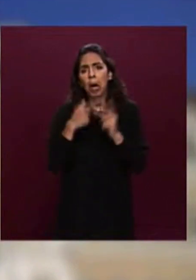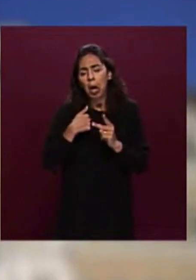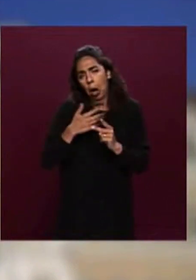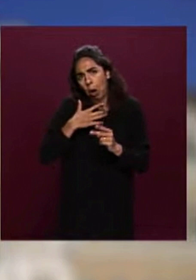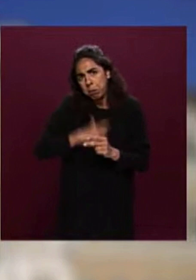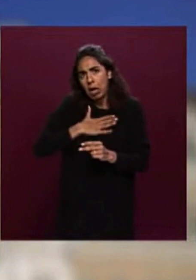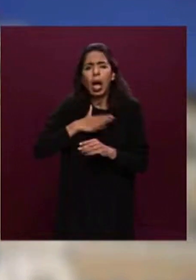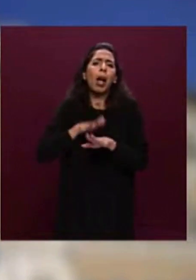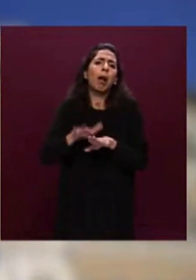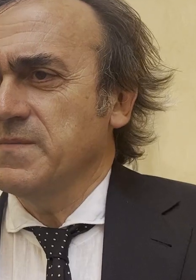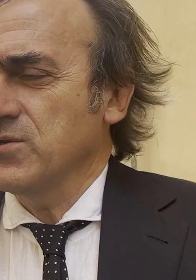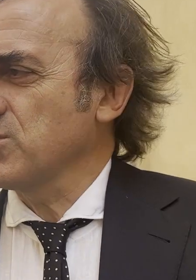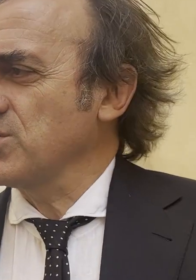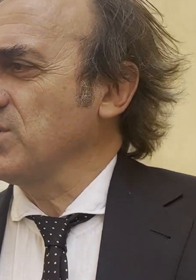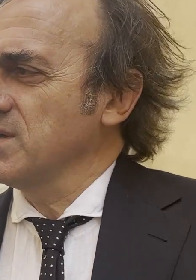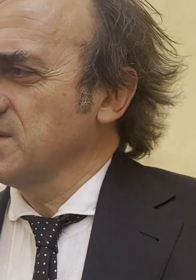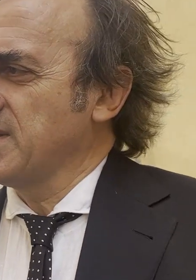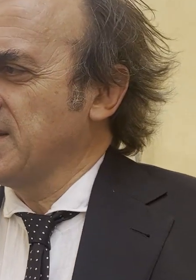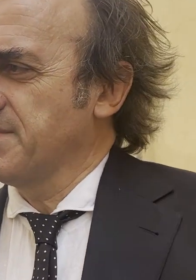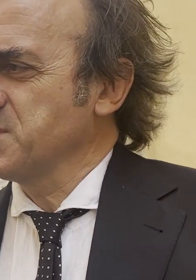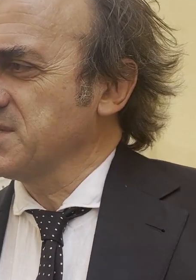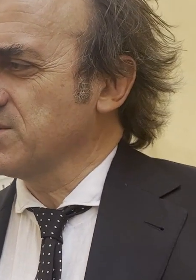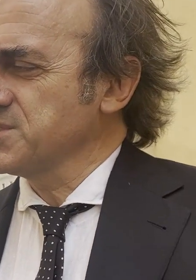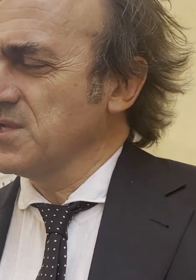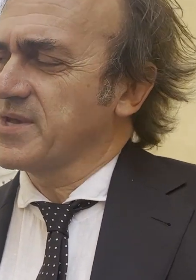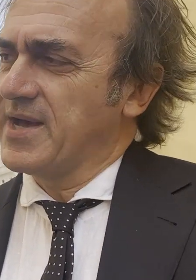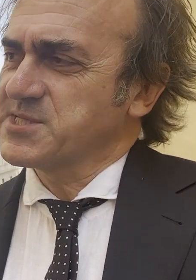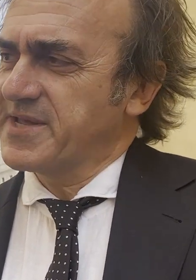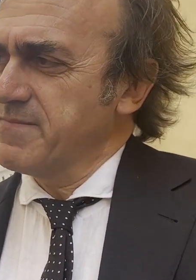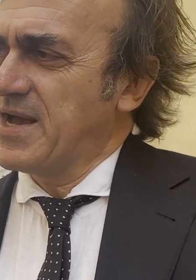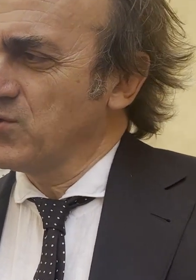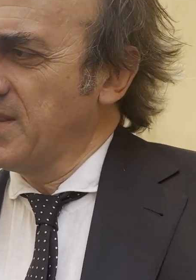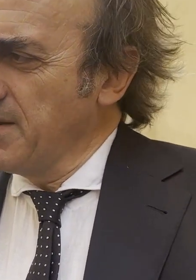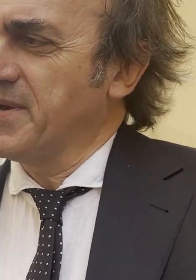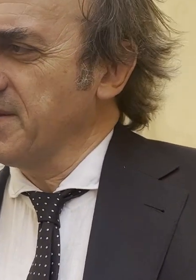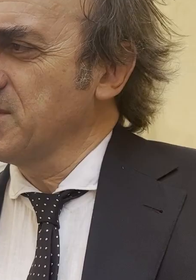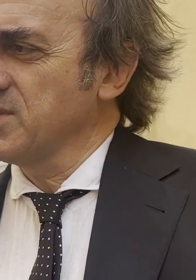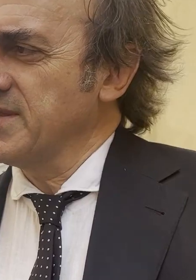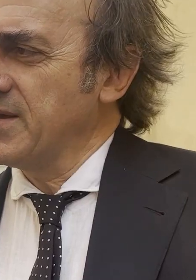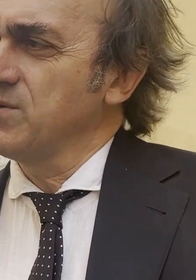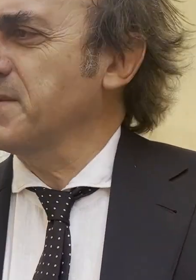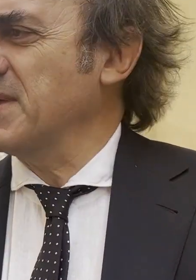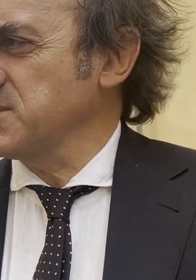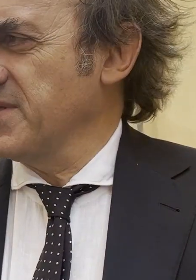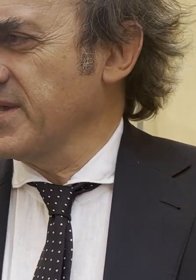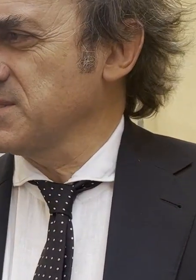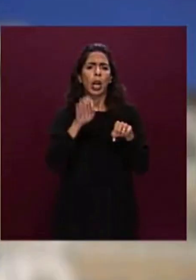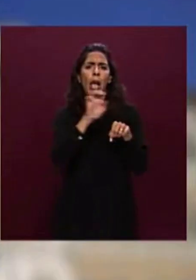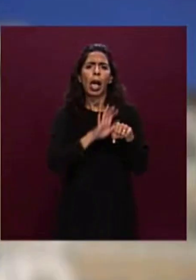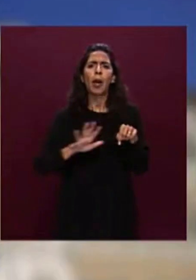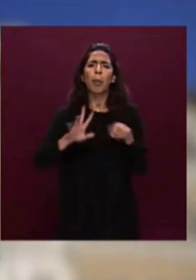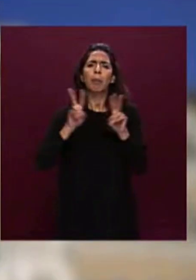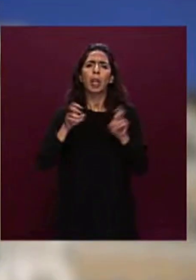sue responsabilità. Okay. Un Meloni show di una Presidente del Consiglio che ha scambiato il Parlamento italiano per Piazza